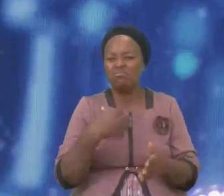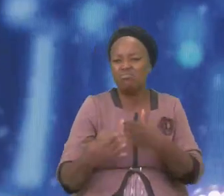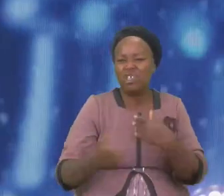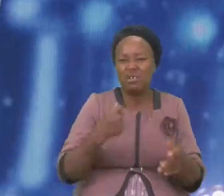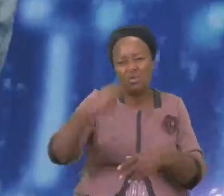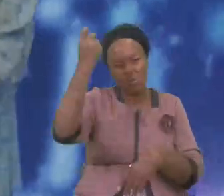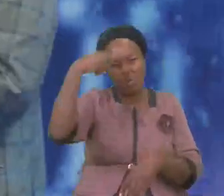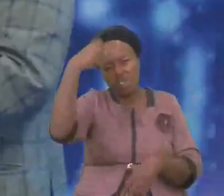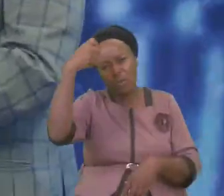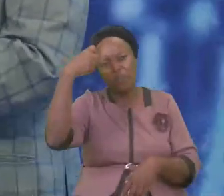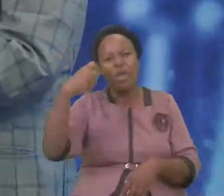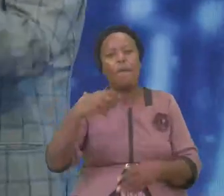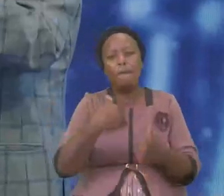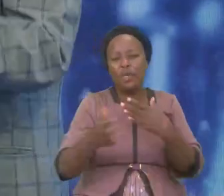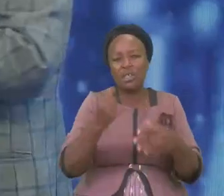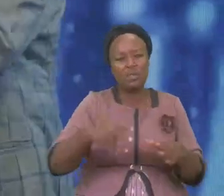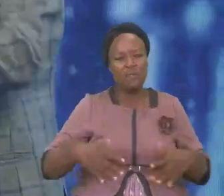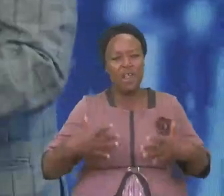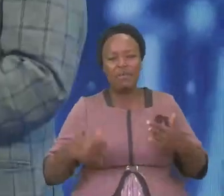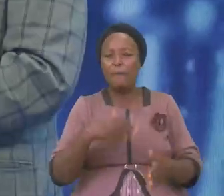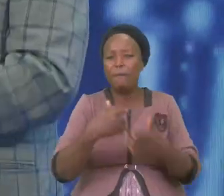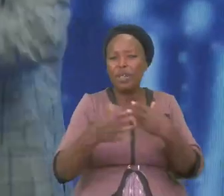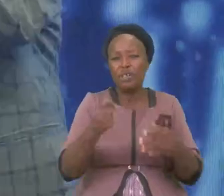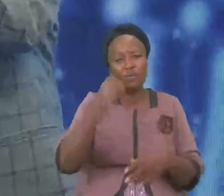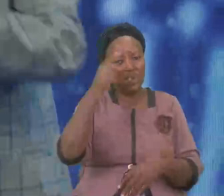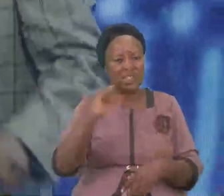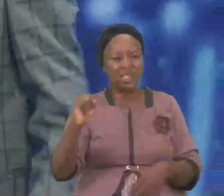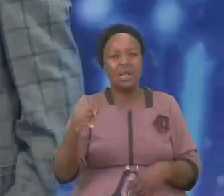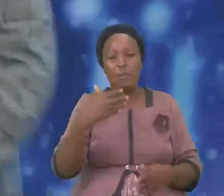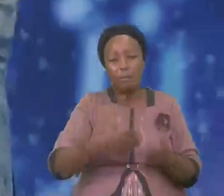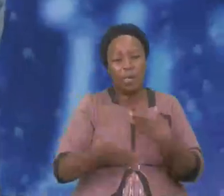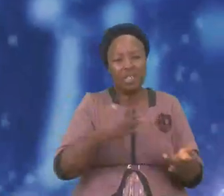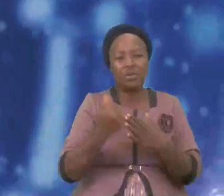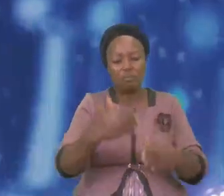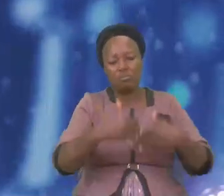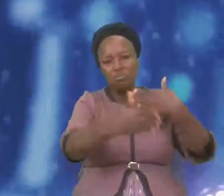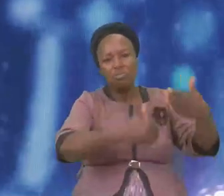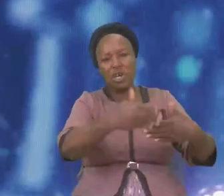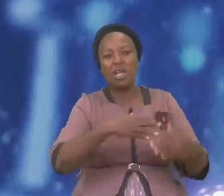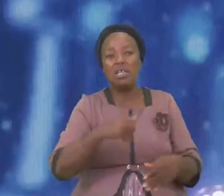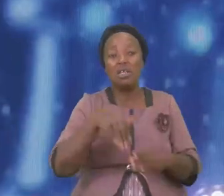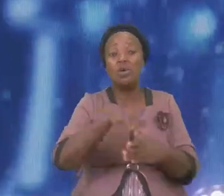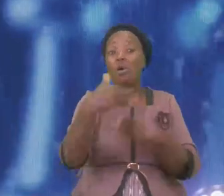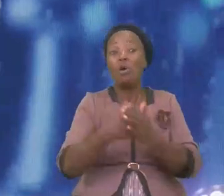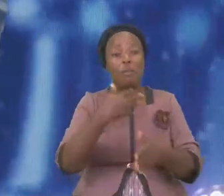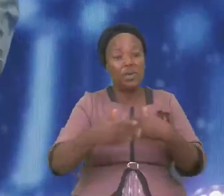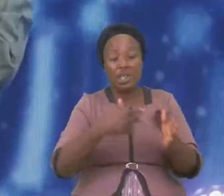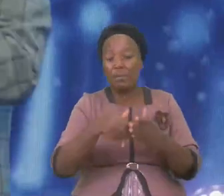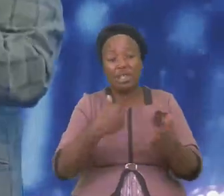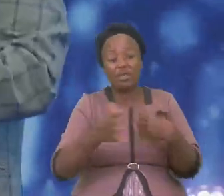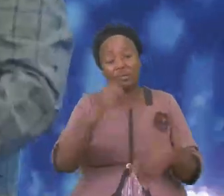Dans tous les objets, objets de la vie, objets de compréhension, objets de progrès, dans tous les